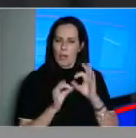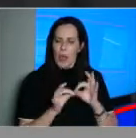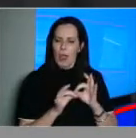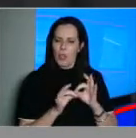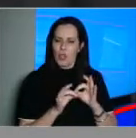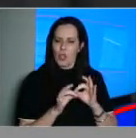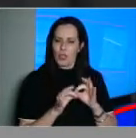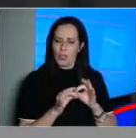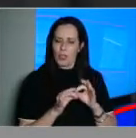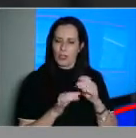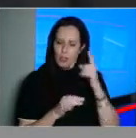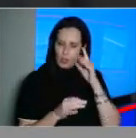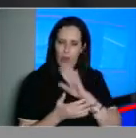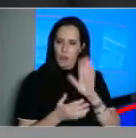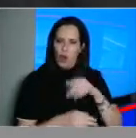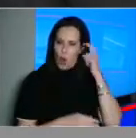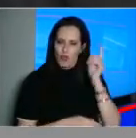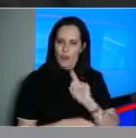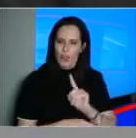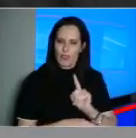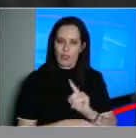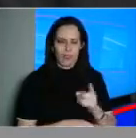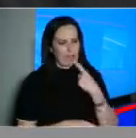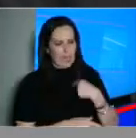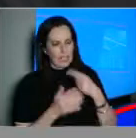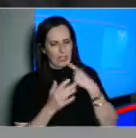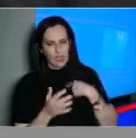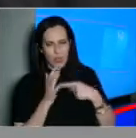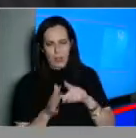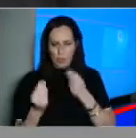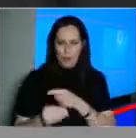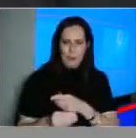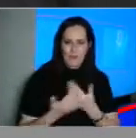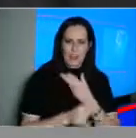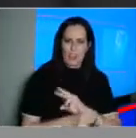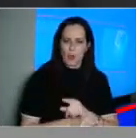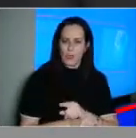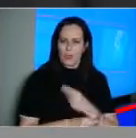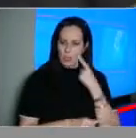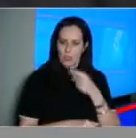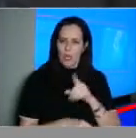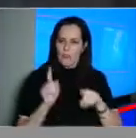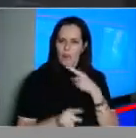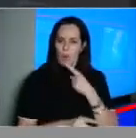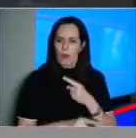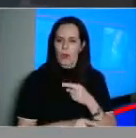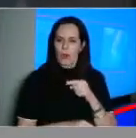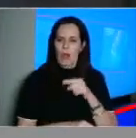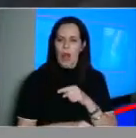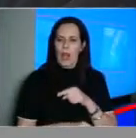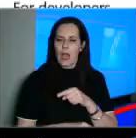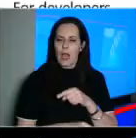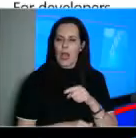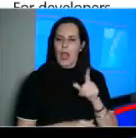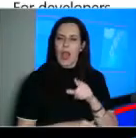לה מזרם התודעה, אני חושב שהיא אפילו לא חושבת על זה. תן לי דוגמה. היא די טובה בזה. תראה, היא לפעמים אומרת על הרשימה